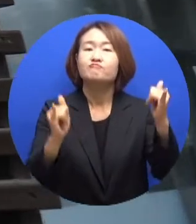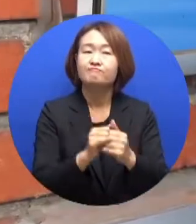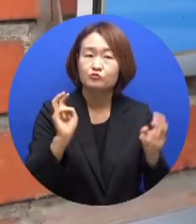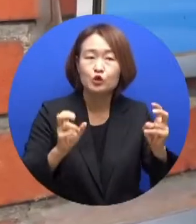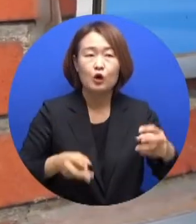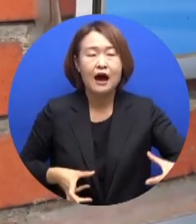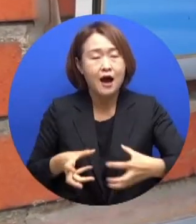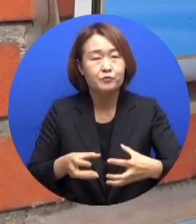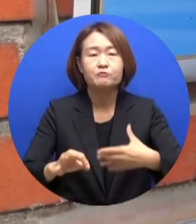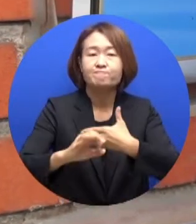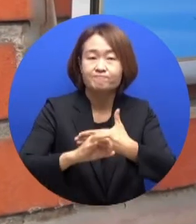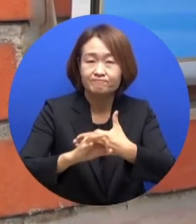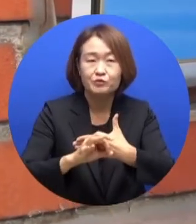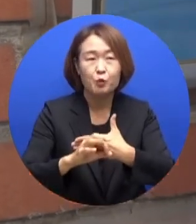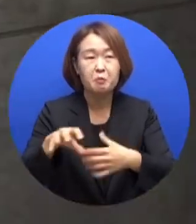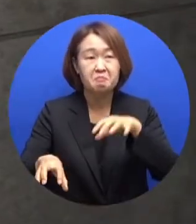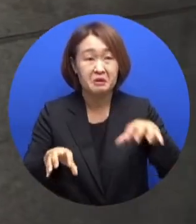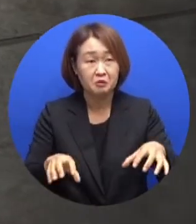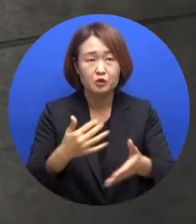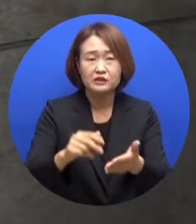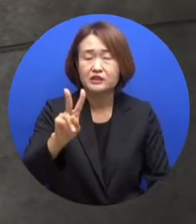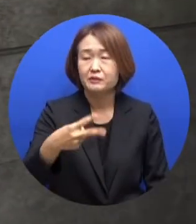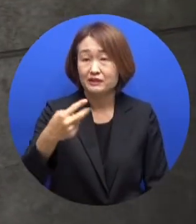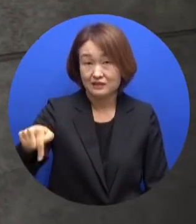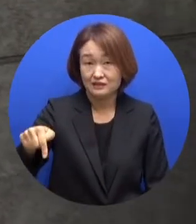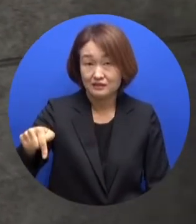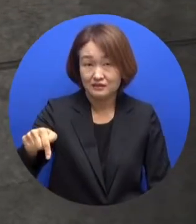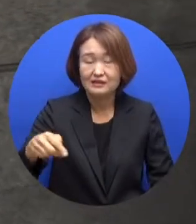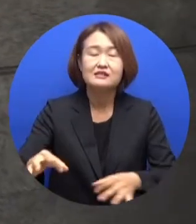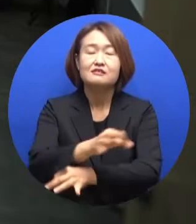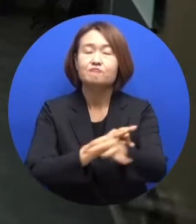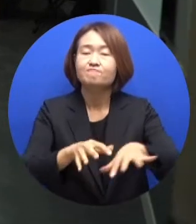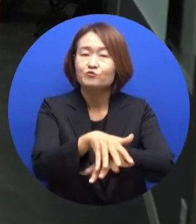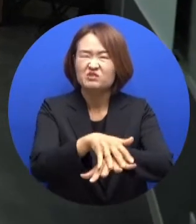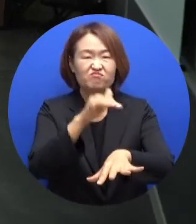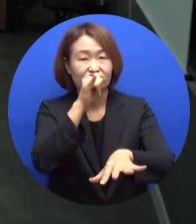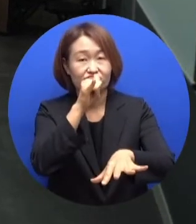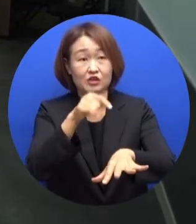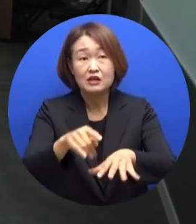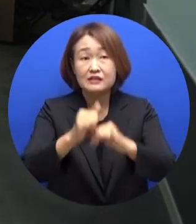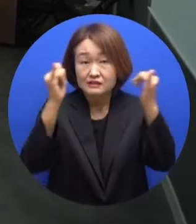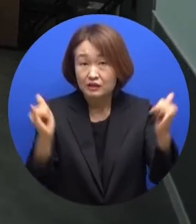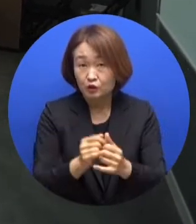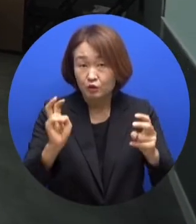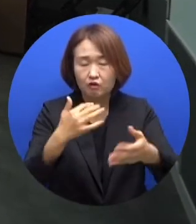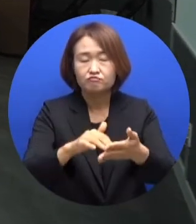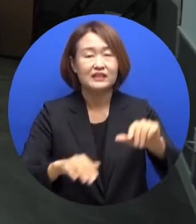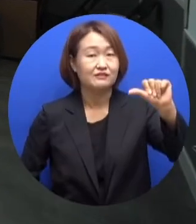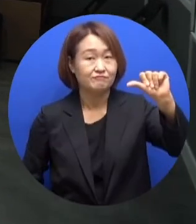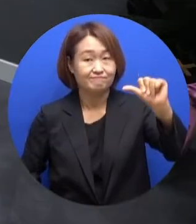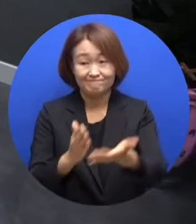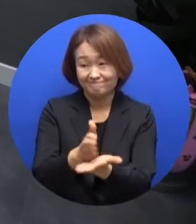협동조합, 예비마을기업 등 모두 201개의 사회적 경제 조직이 있는데요. 사회적 기업은 다시